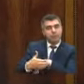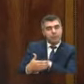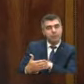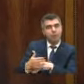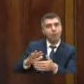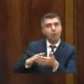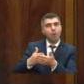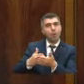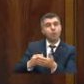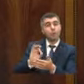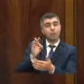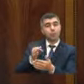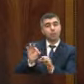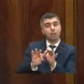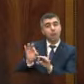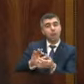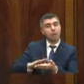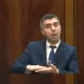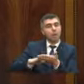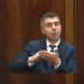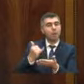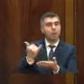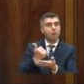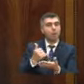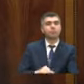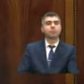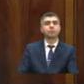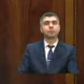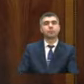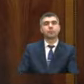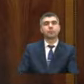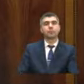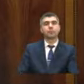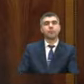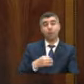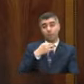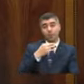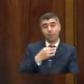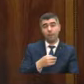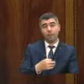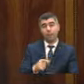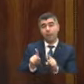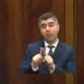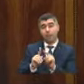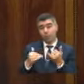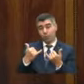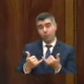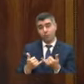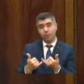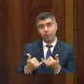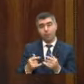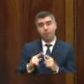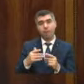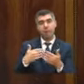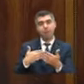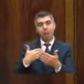لا تزيدها إجراءات الحكومة إلا اندحارا. كنت حريصاً سيد رئيس الحكومة في آخر